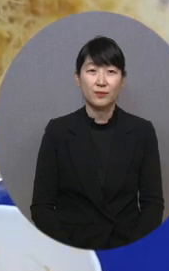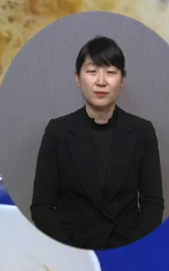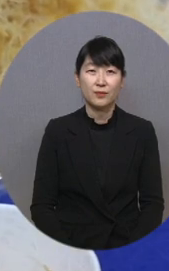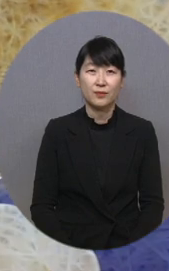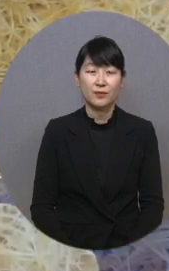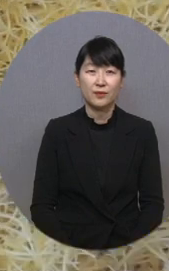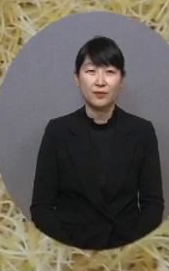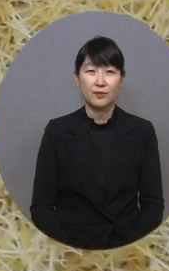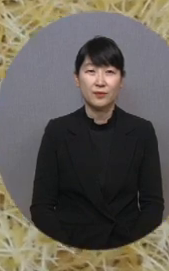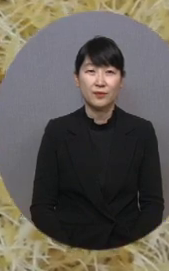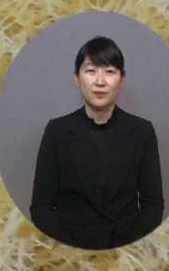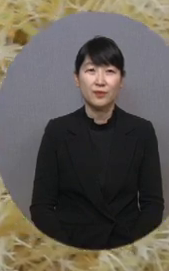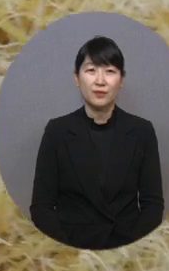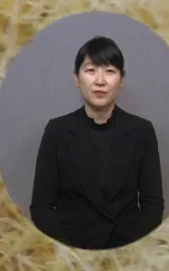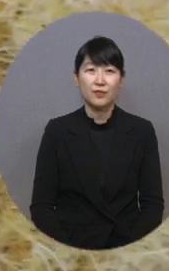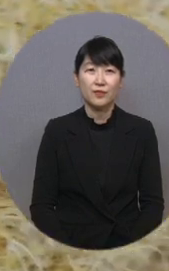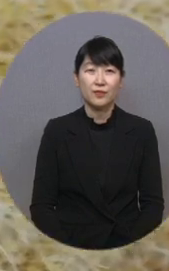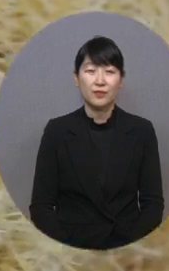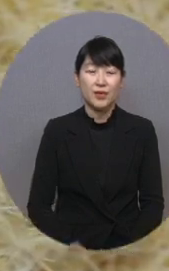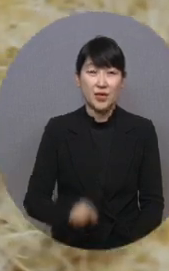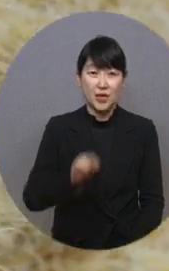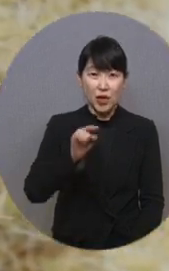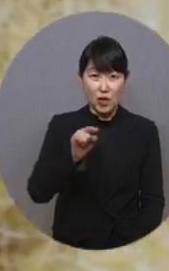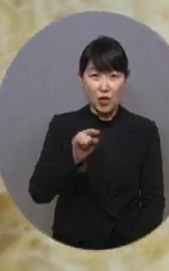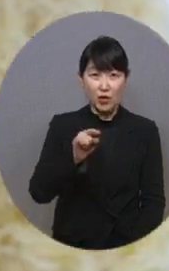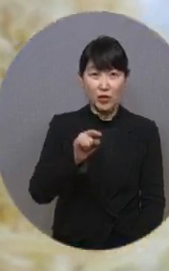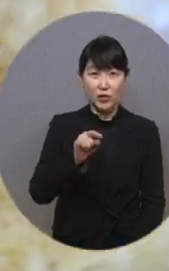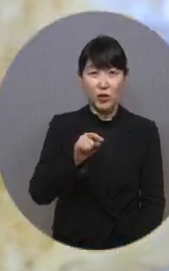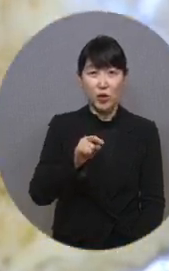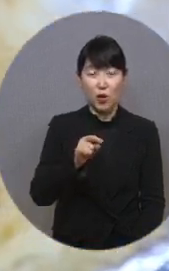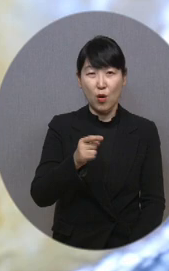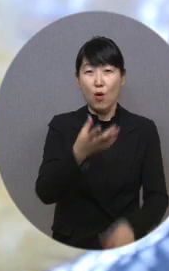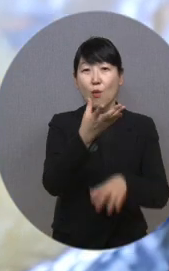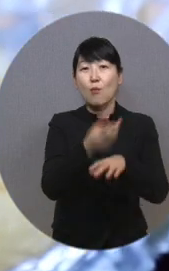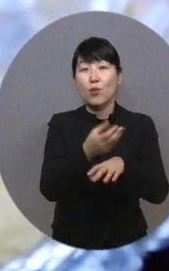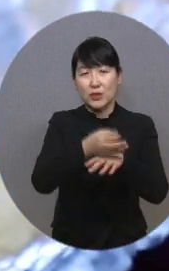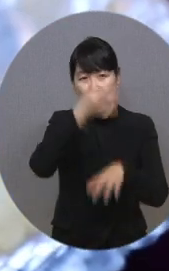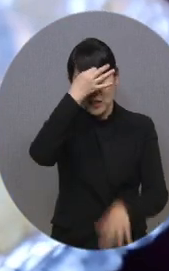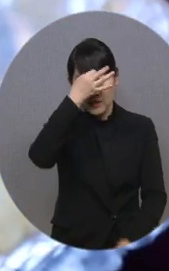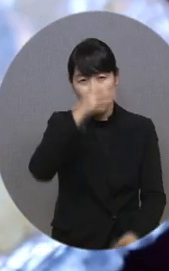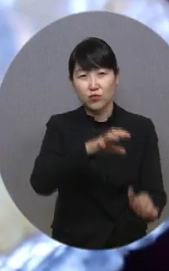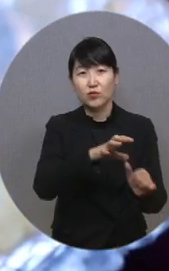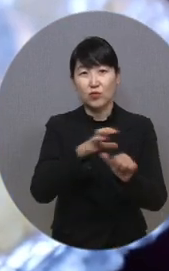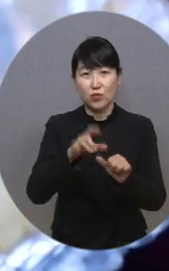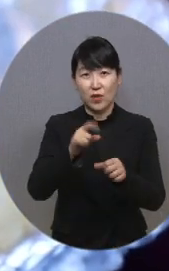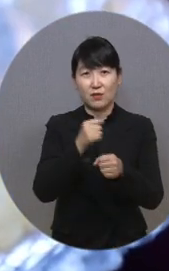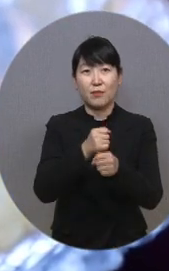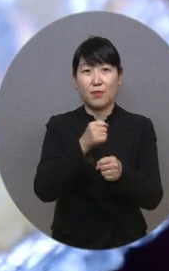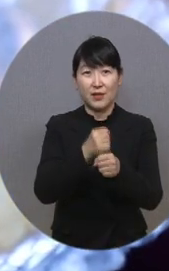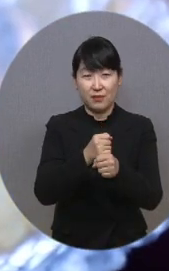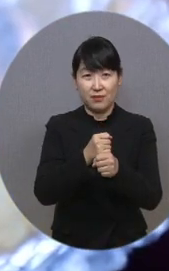바로 생물 복제 기능을 통해서 산삼을 배양시킨 산삼 배양근이라고 하더라고요.